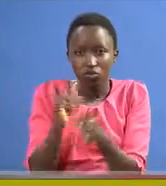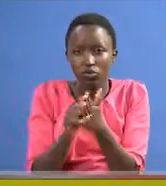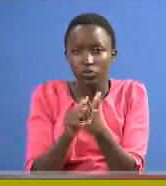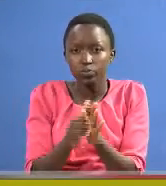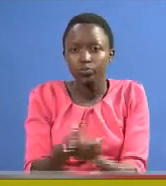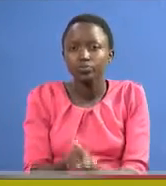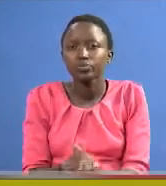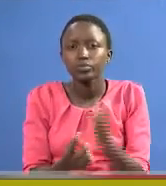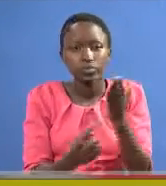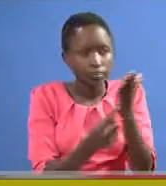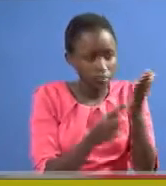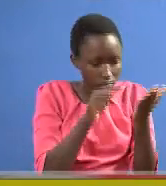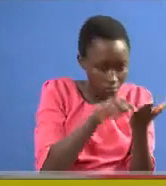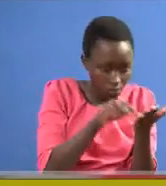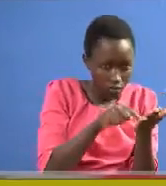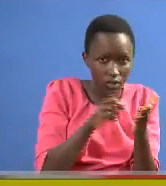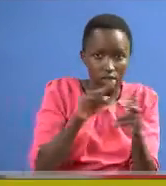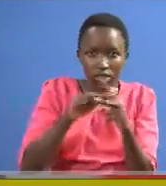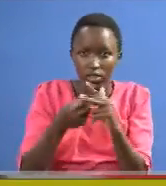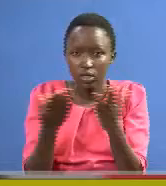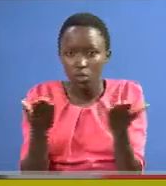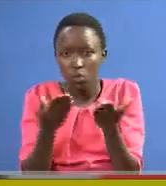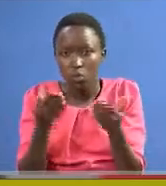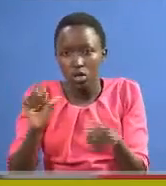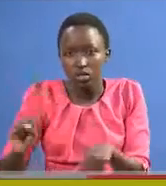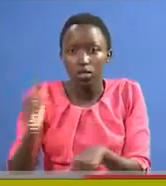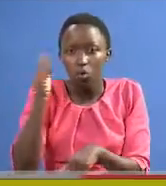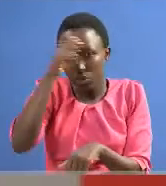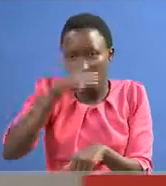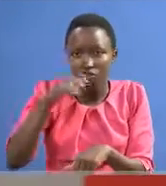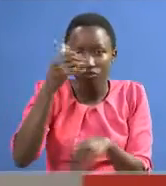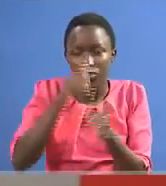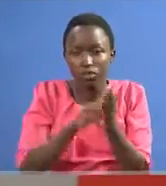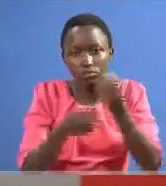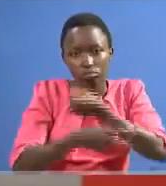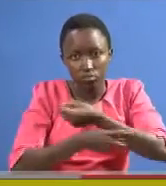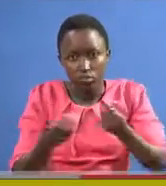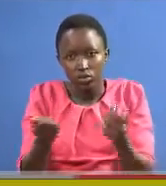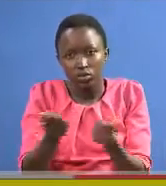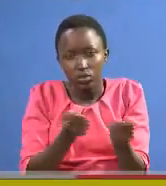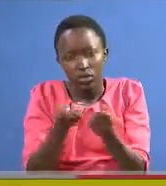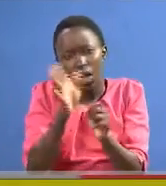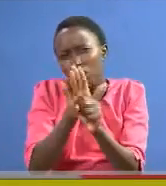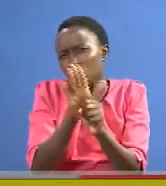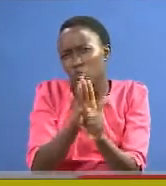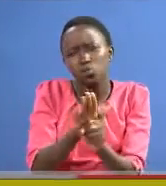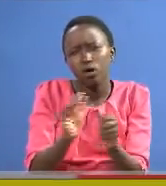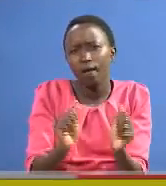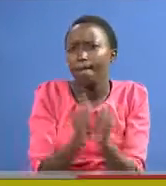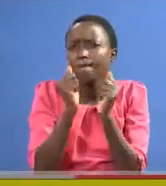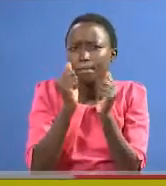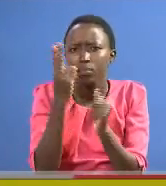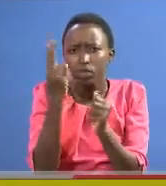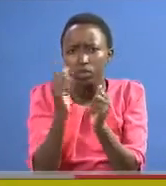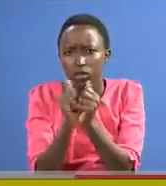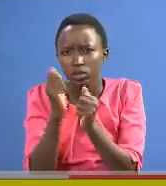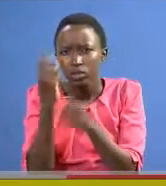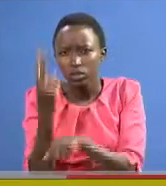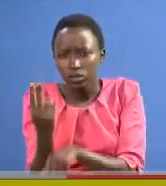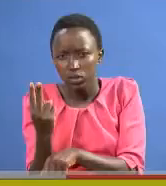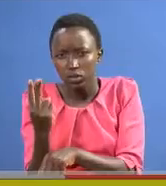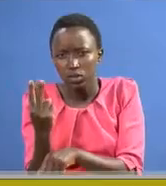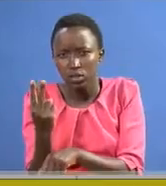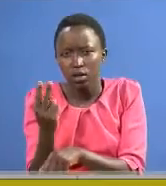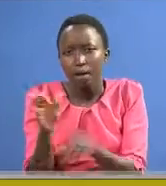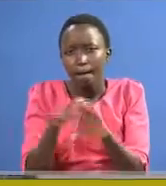recovery. Teknolojia hii ilivumbuliwa nchini Afrika Kusini, ambapo wizi wa magari ulikuwa donda sugu. Mwaka 2012,